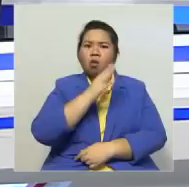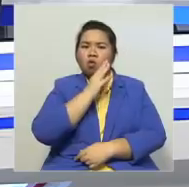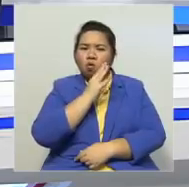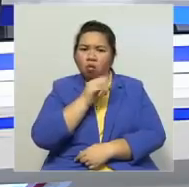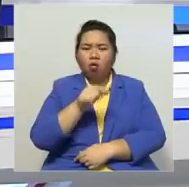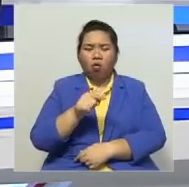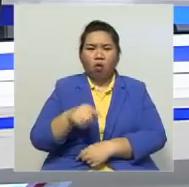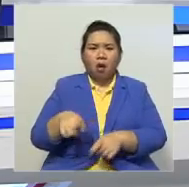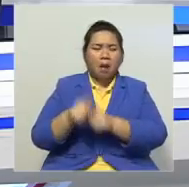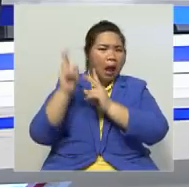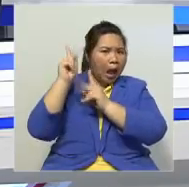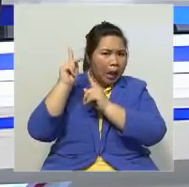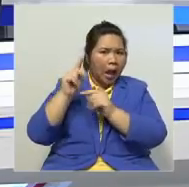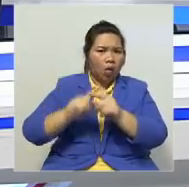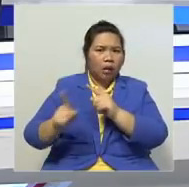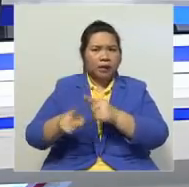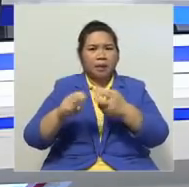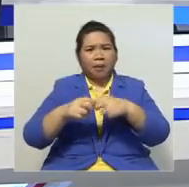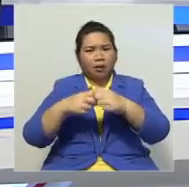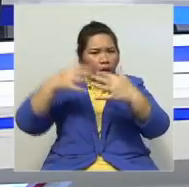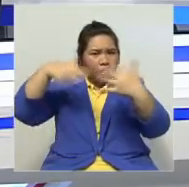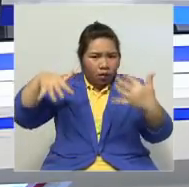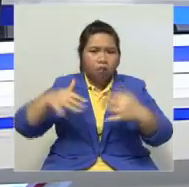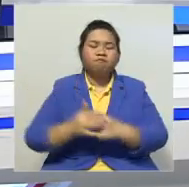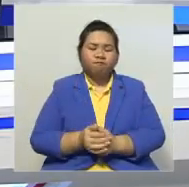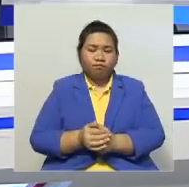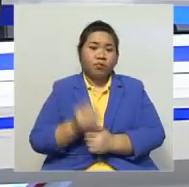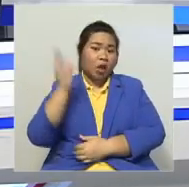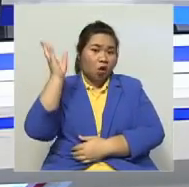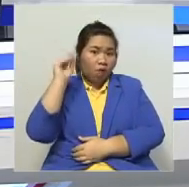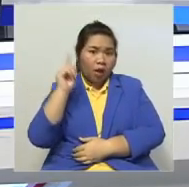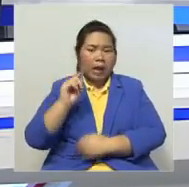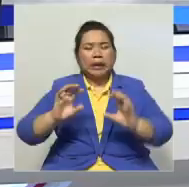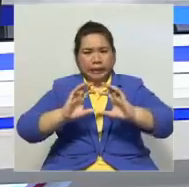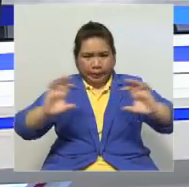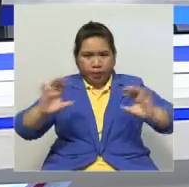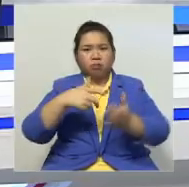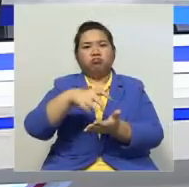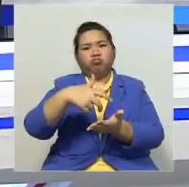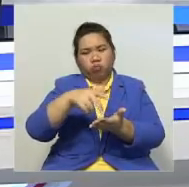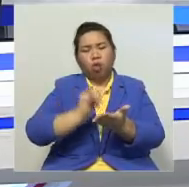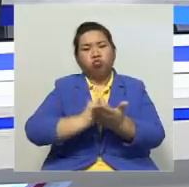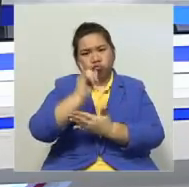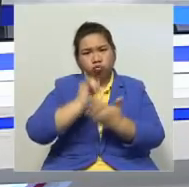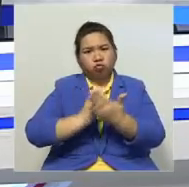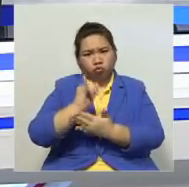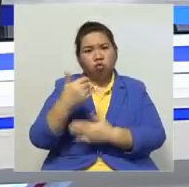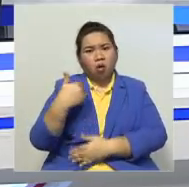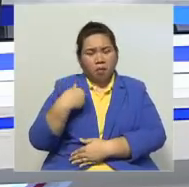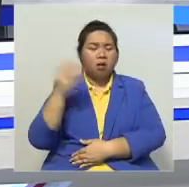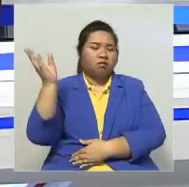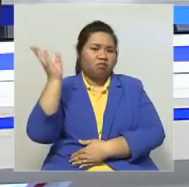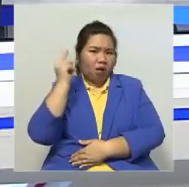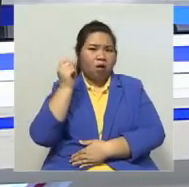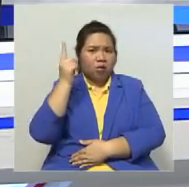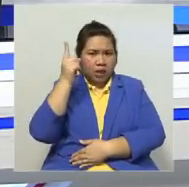ว่าไม่ได้กลั่นกรองออกมาและทำให้เกิดความเข้าใจผิดยังไงก็ตามฟังจากหน่วยงานภาครัฐเป็นหลักก็จะทำให้สามารถที่จะมีความเข้า